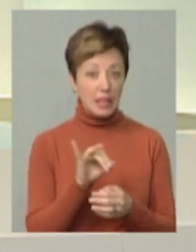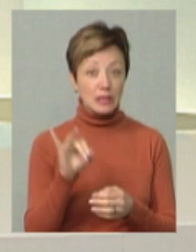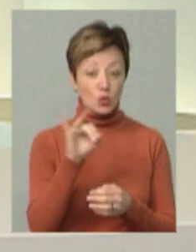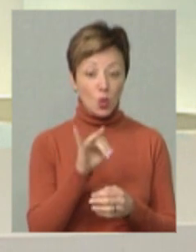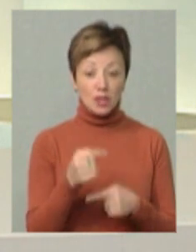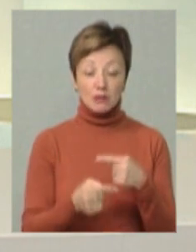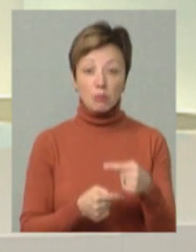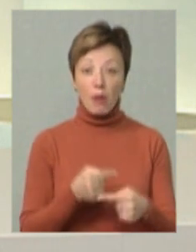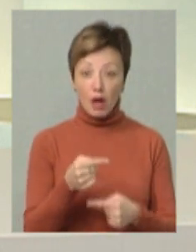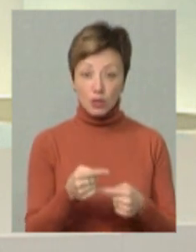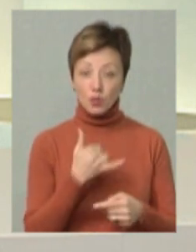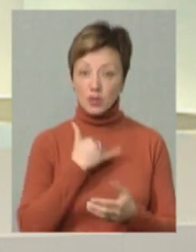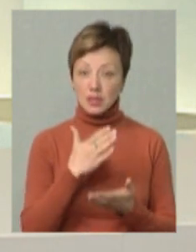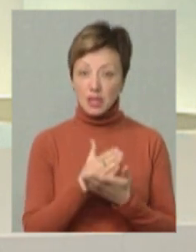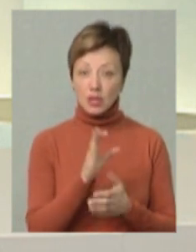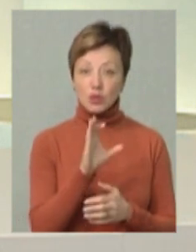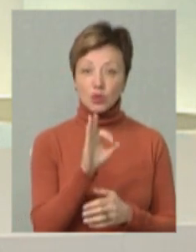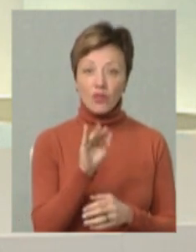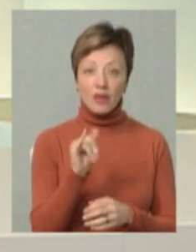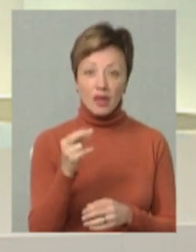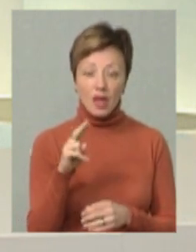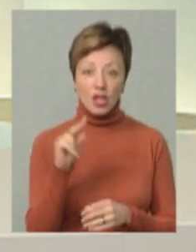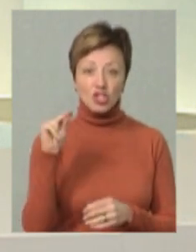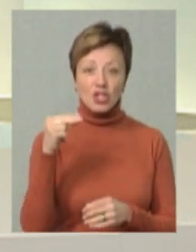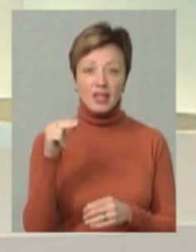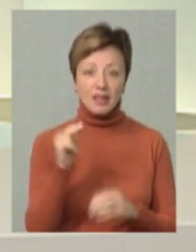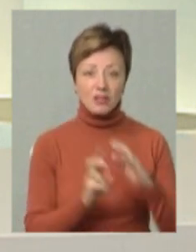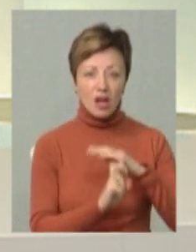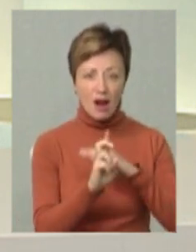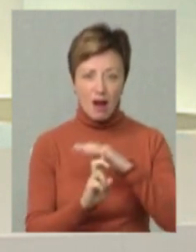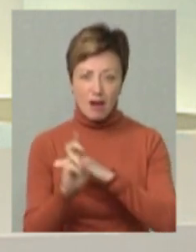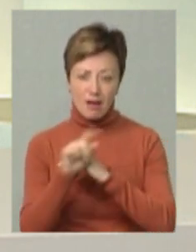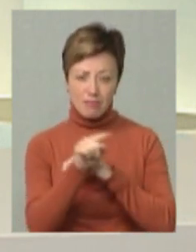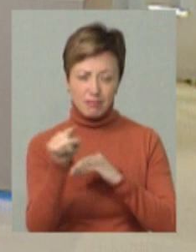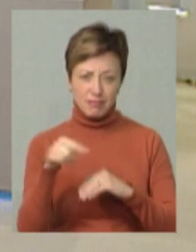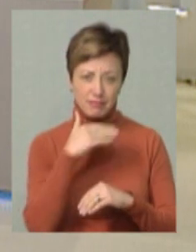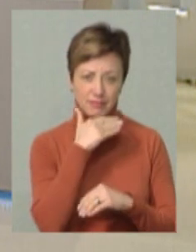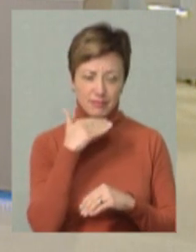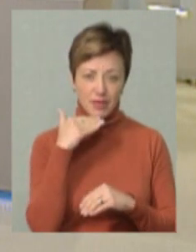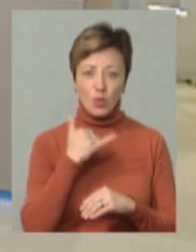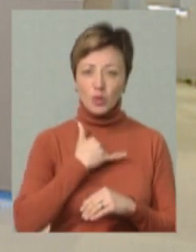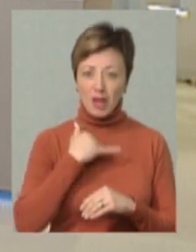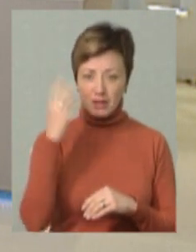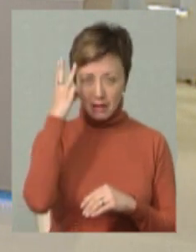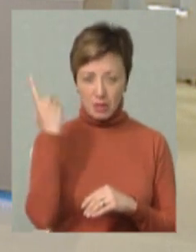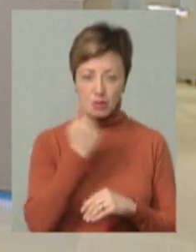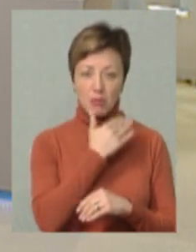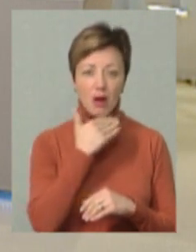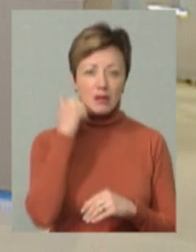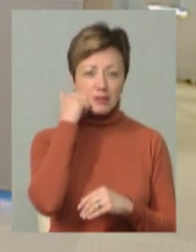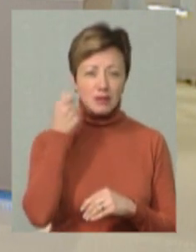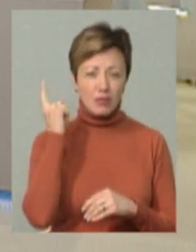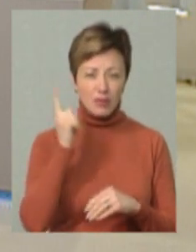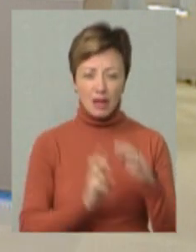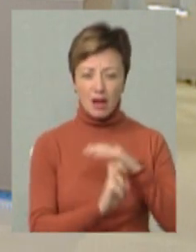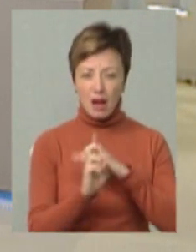історична спадщина, яка в нас є, і Софія, і Чернігівщина з її храмами, і нас, в нас на Хмельниччині багато старовинних